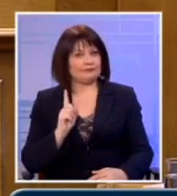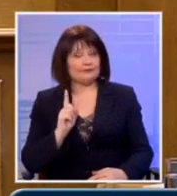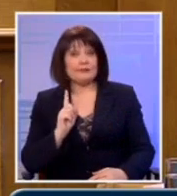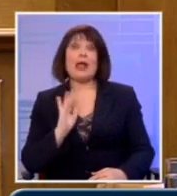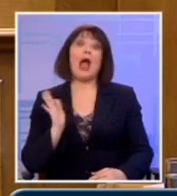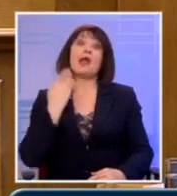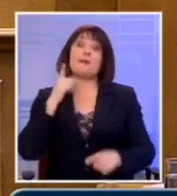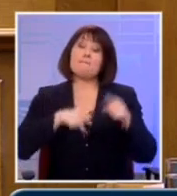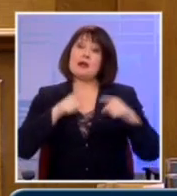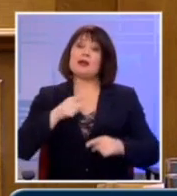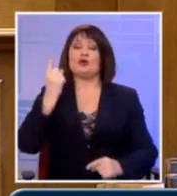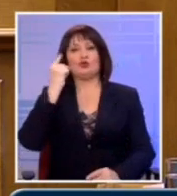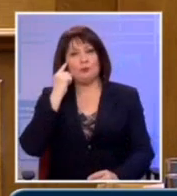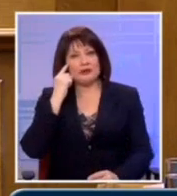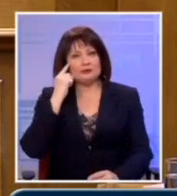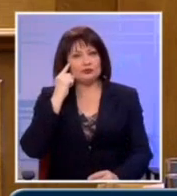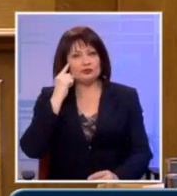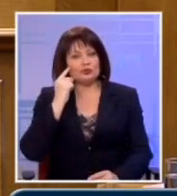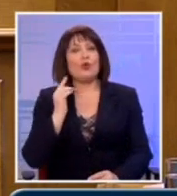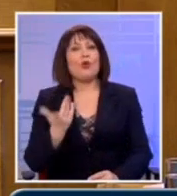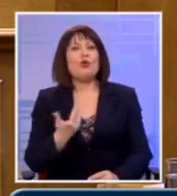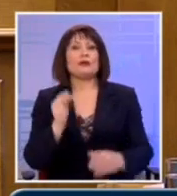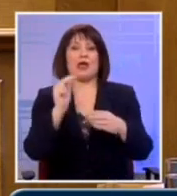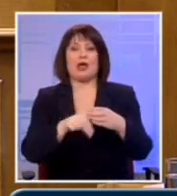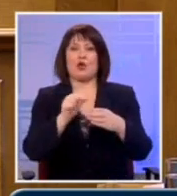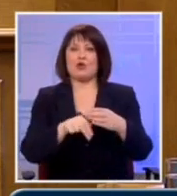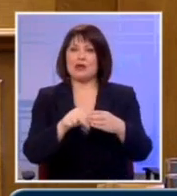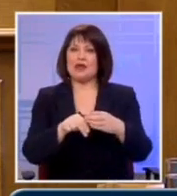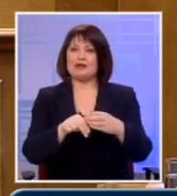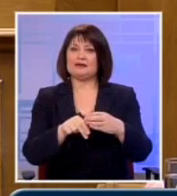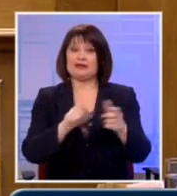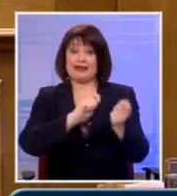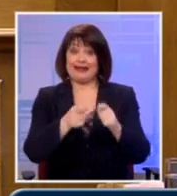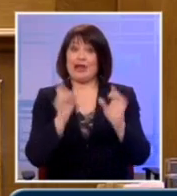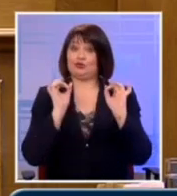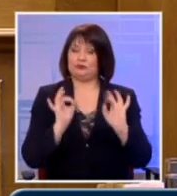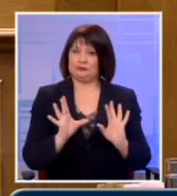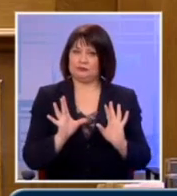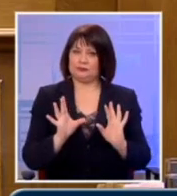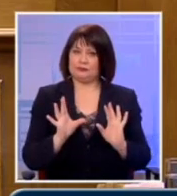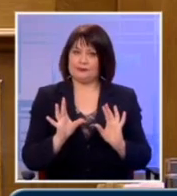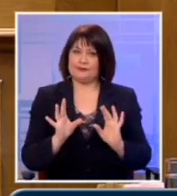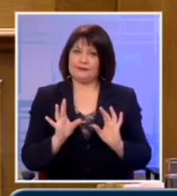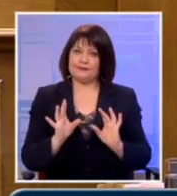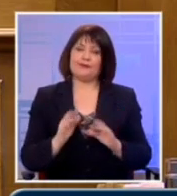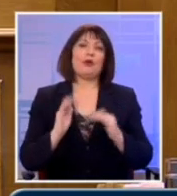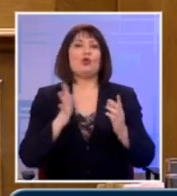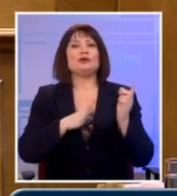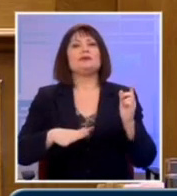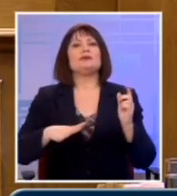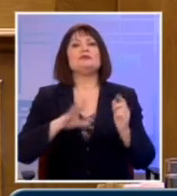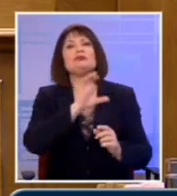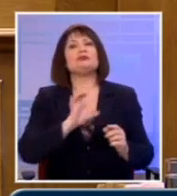αν κάποιοι νομίζουν ότι οι εκλογές δεν αλλάζουν τίποτα, ότι οι χώρες που